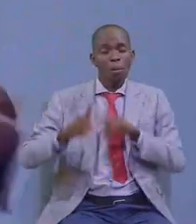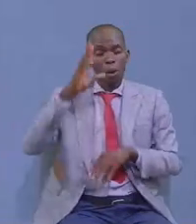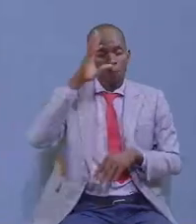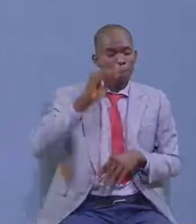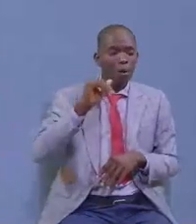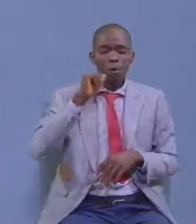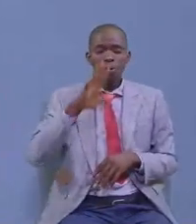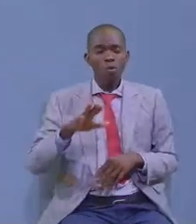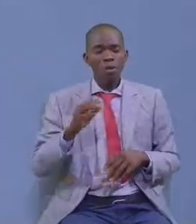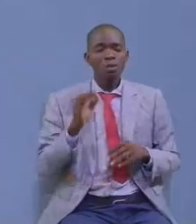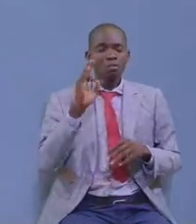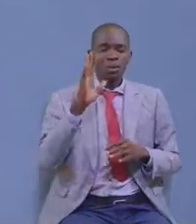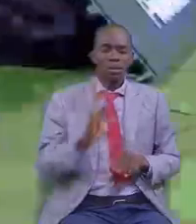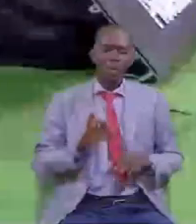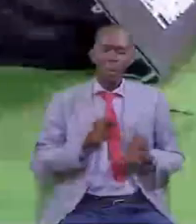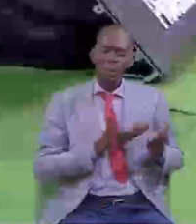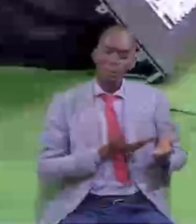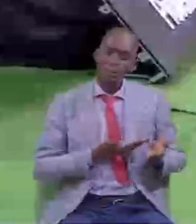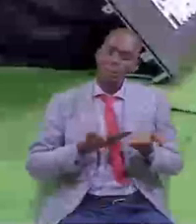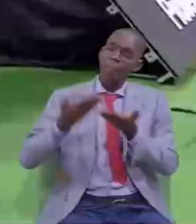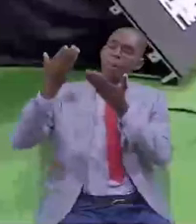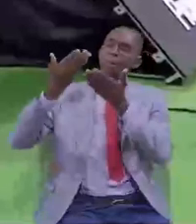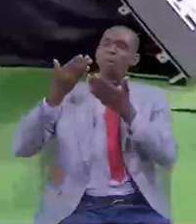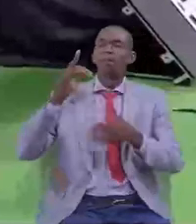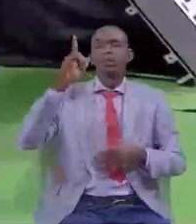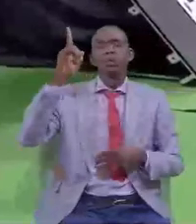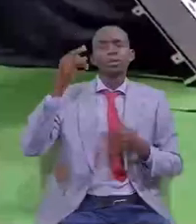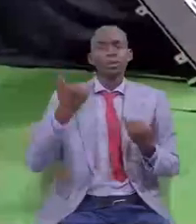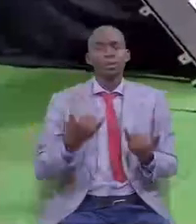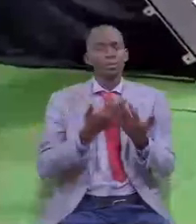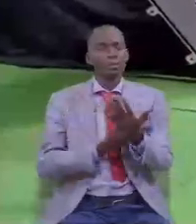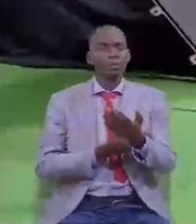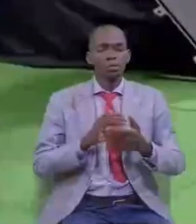J'amène tout le monde devant toi, ministre, tes serviteurs.